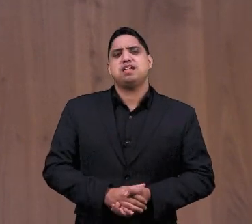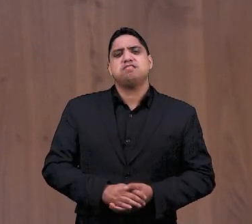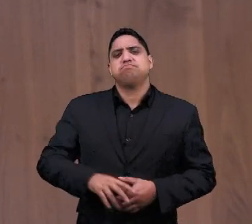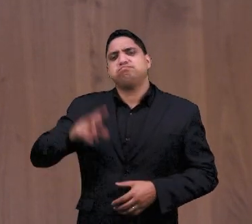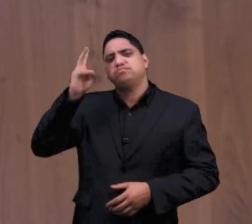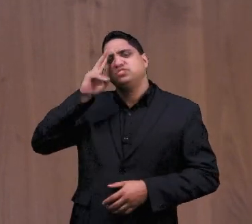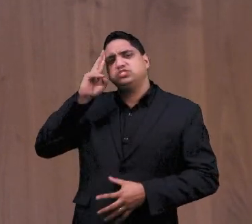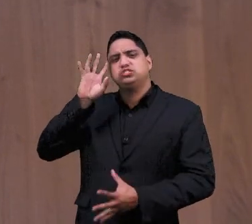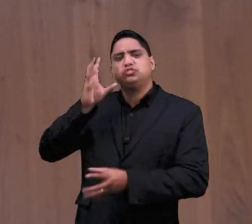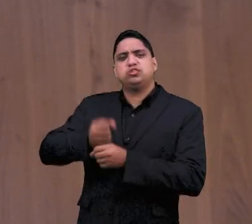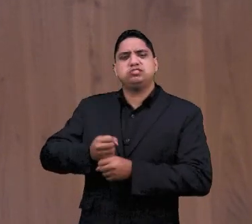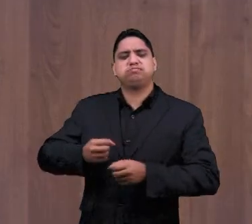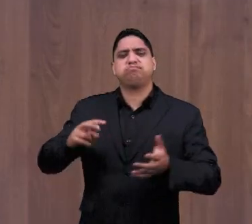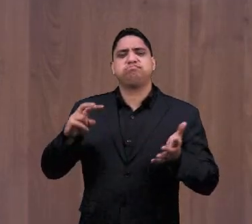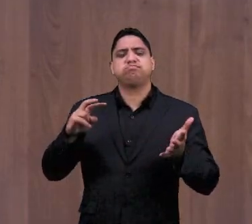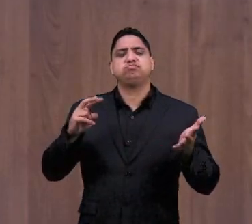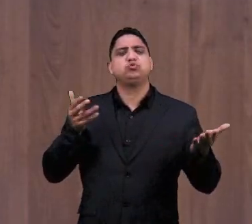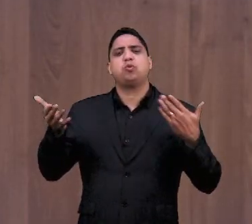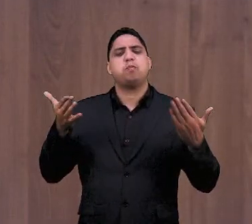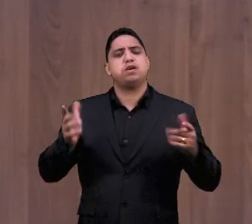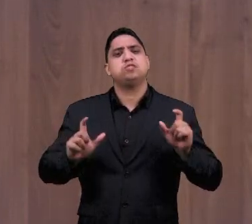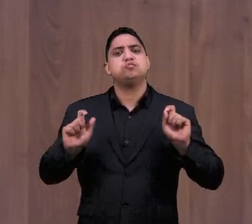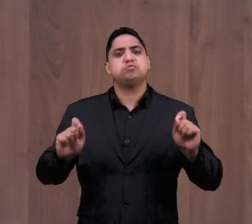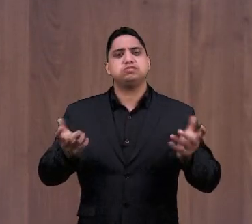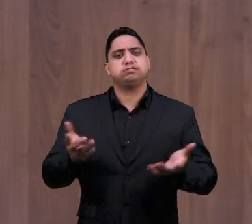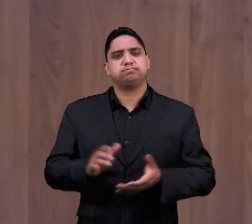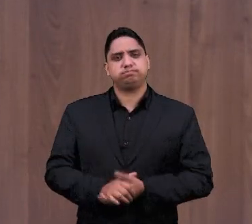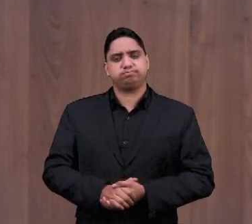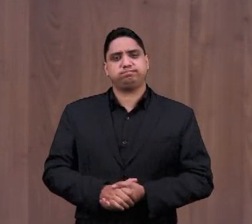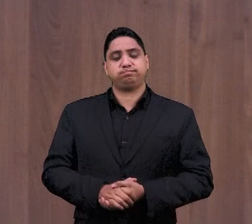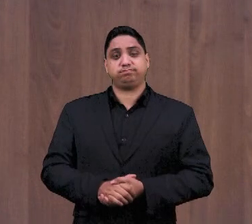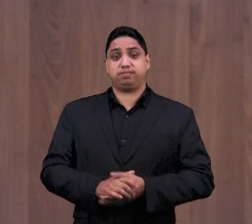Qu'est-ce que le Seigneur veut nous enseigner avec ce miracle?